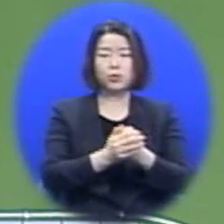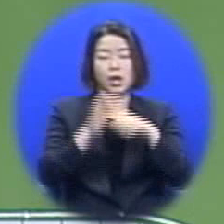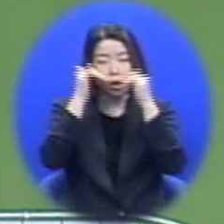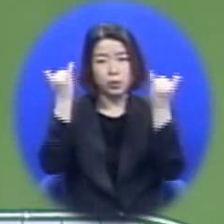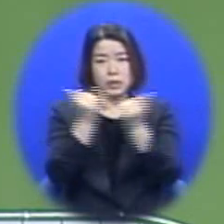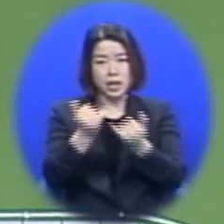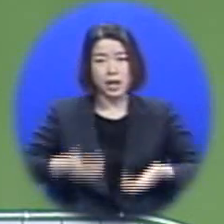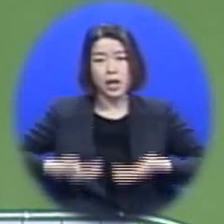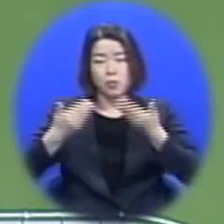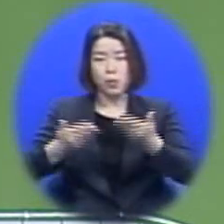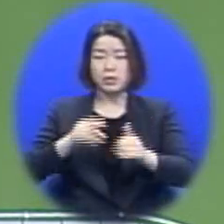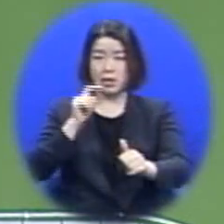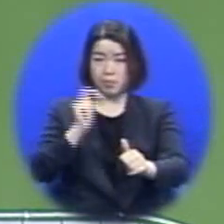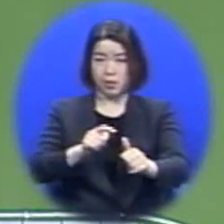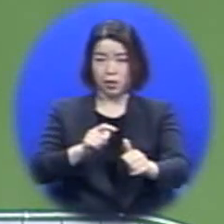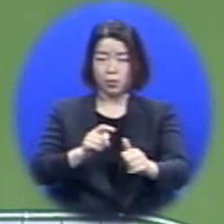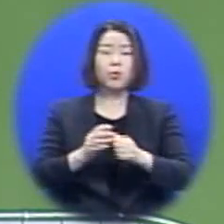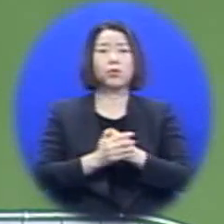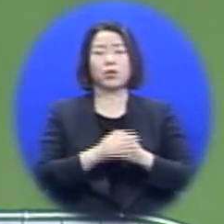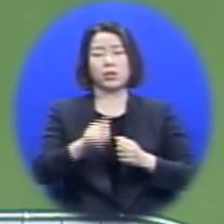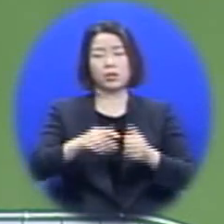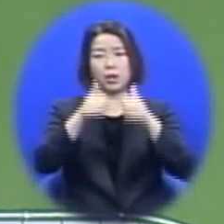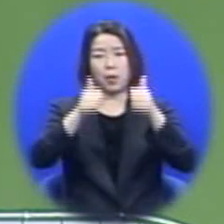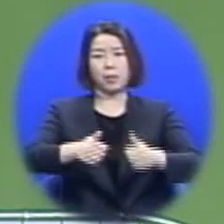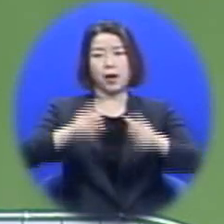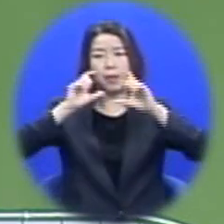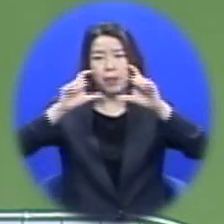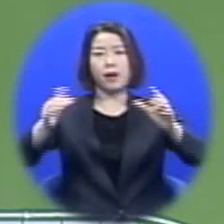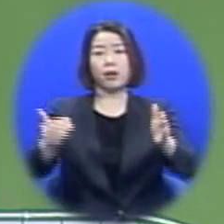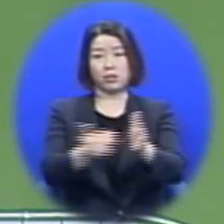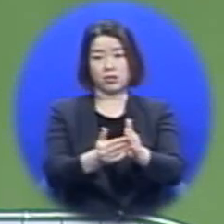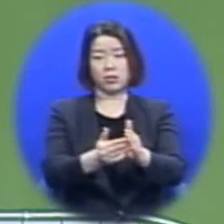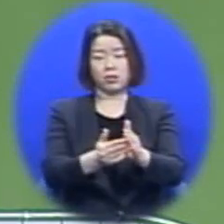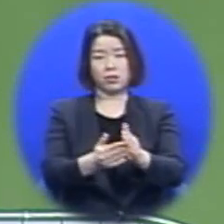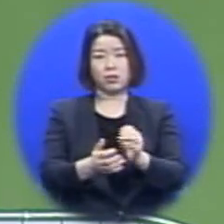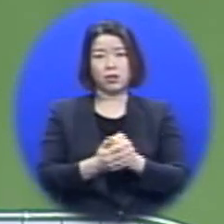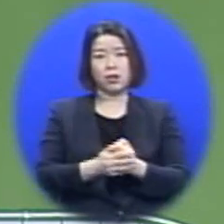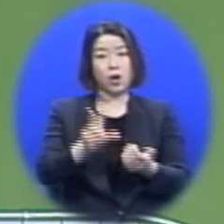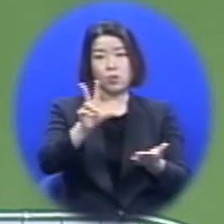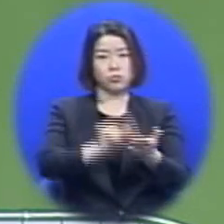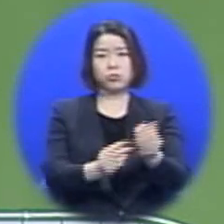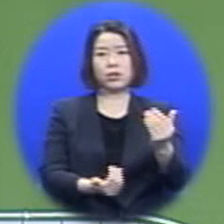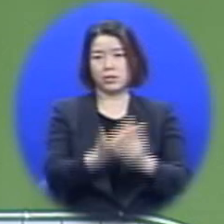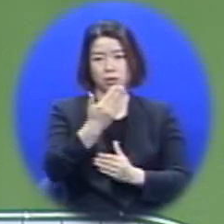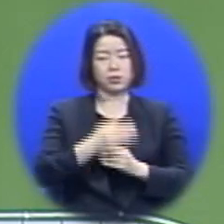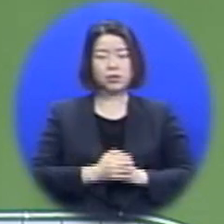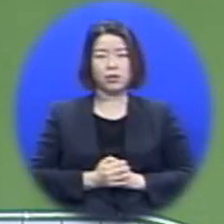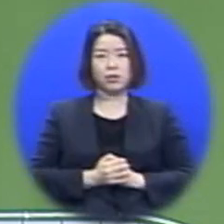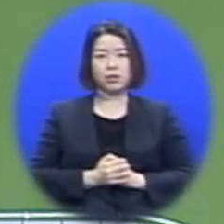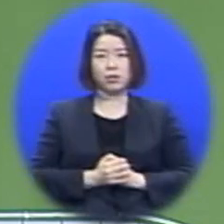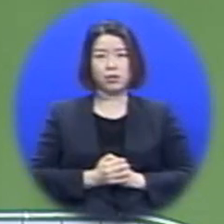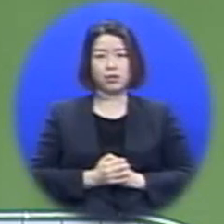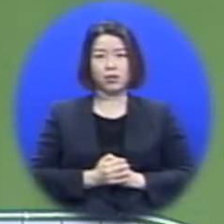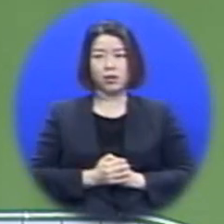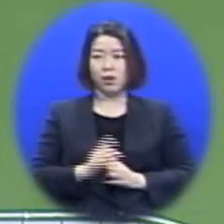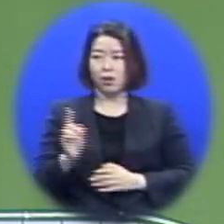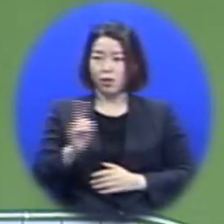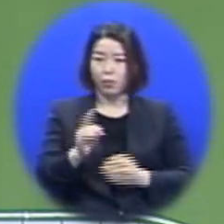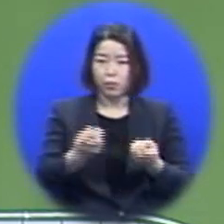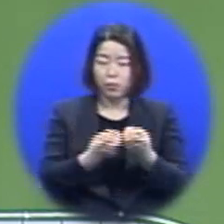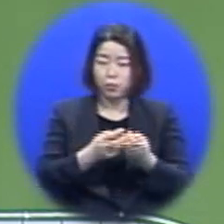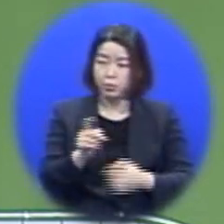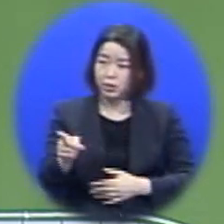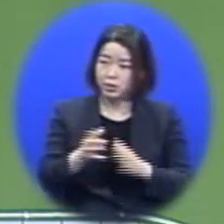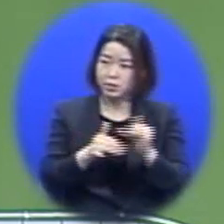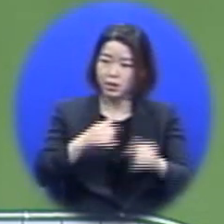사회봉사 명령을 내리고 그렇게 판결을 언도를 해버려요. 문제가 생겼습니다. 아니 어떻게 이